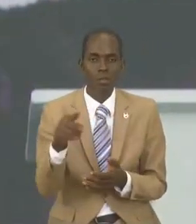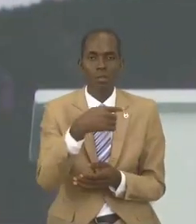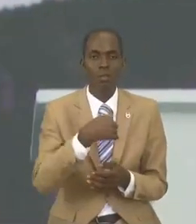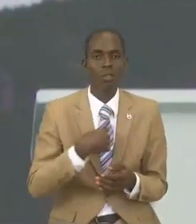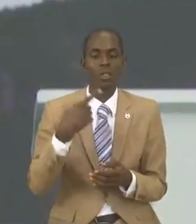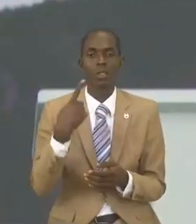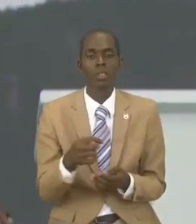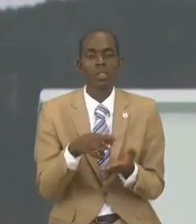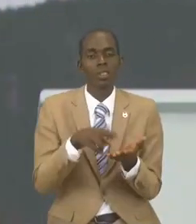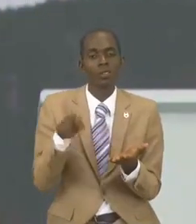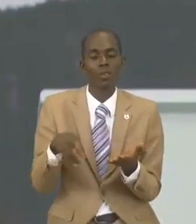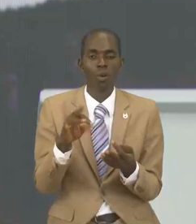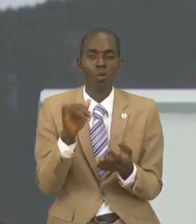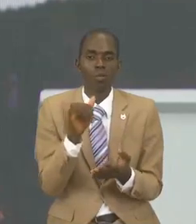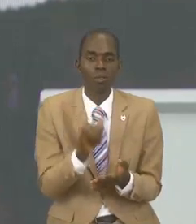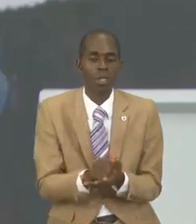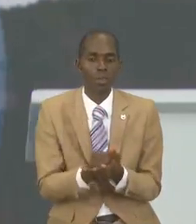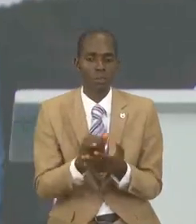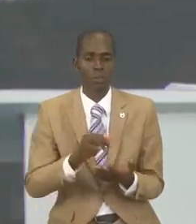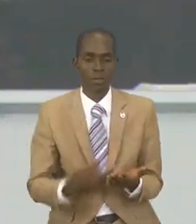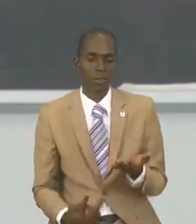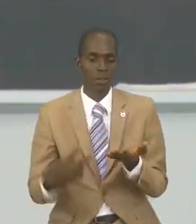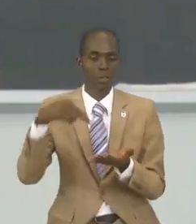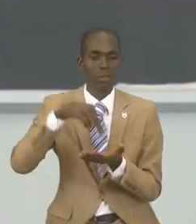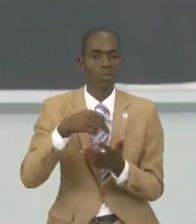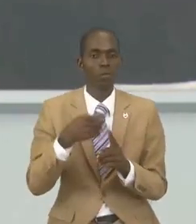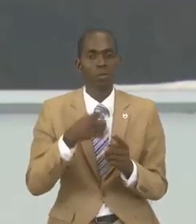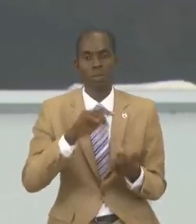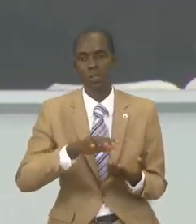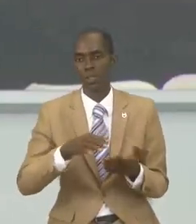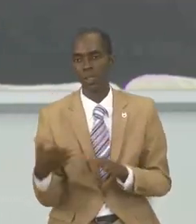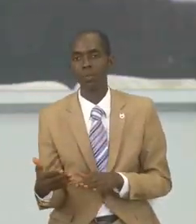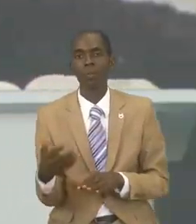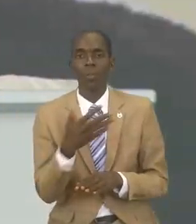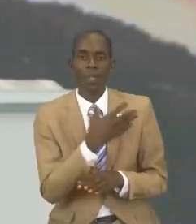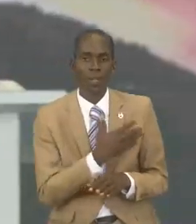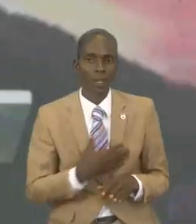de cette résurrection d'entre les morts.